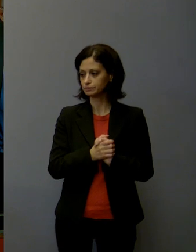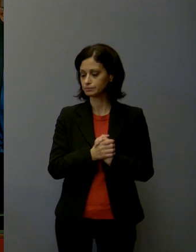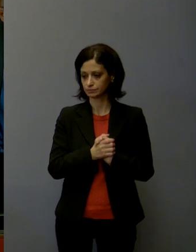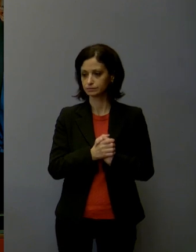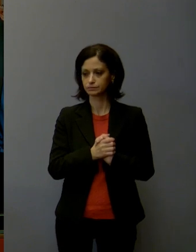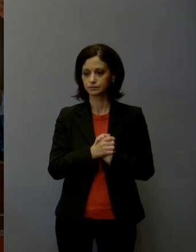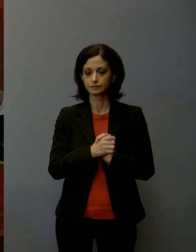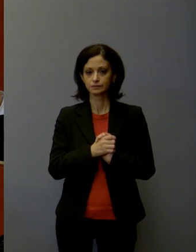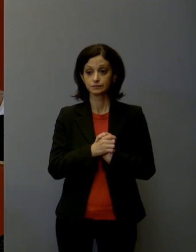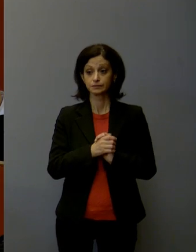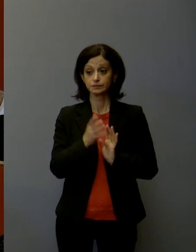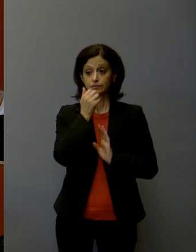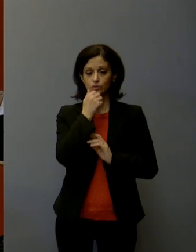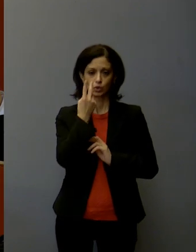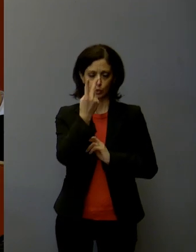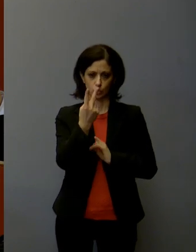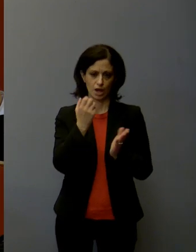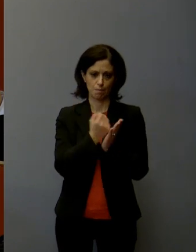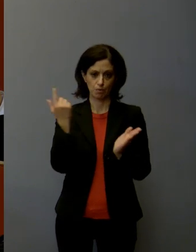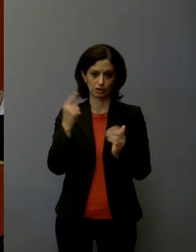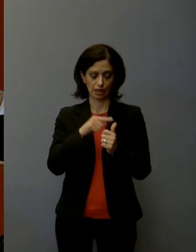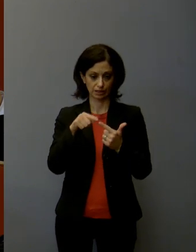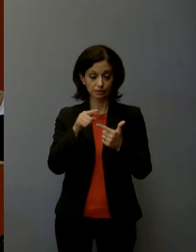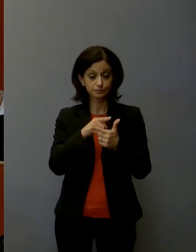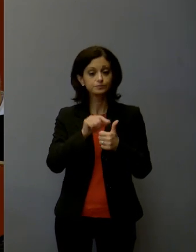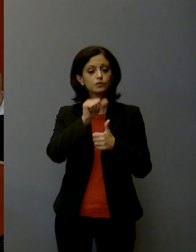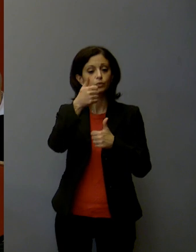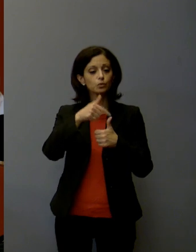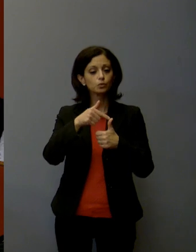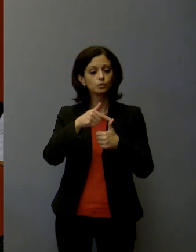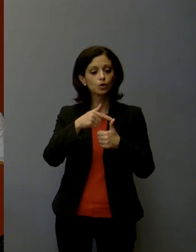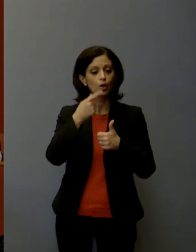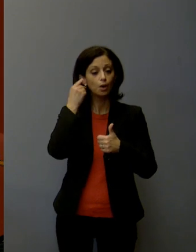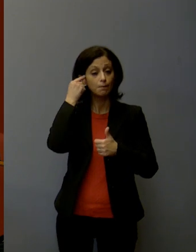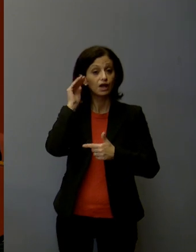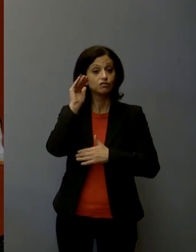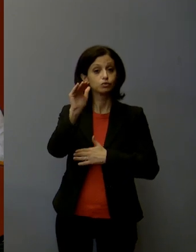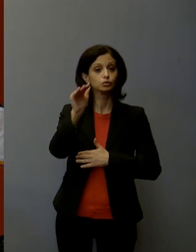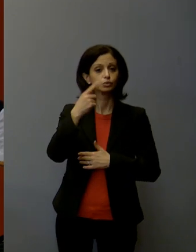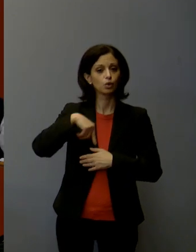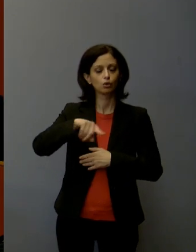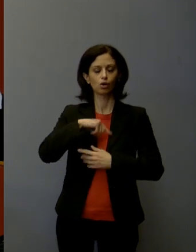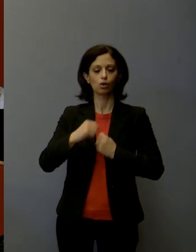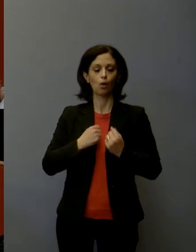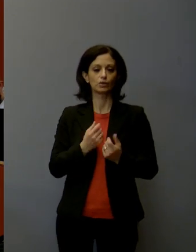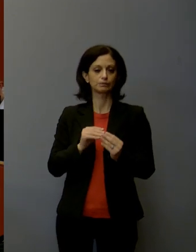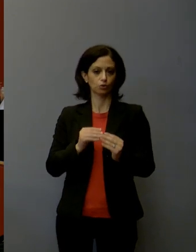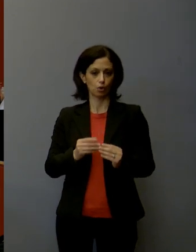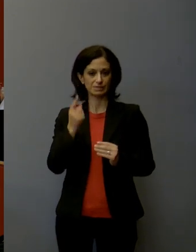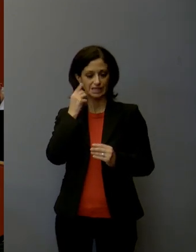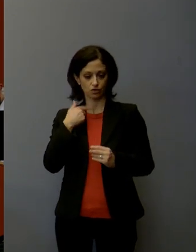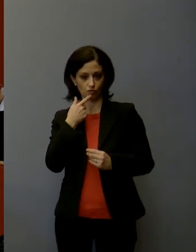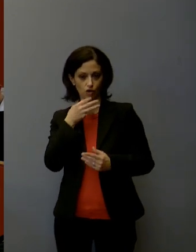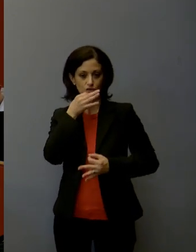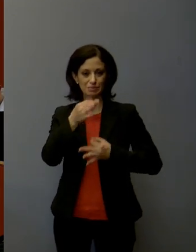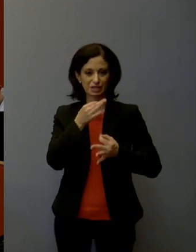volete Allora scusi due cose importanti La prima vorrei sapere per il futuro come ci regoliamo quando io le voglio spiegare qualcosa